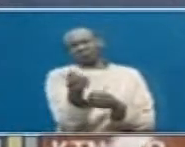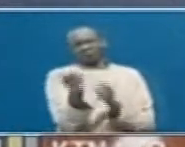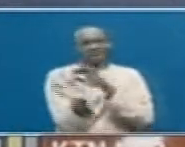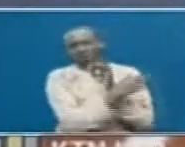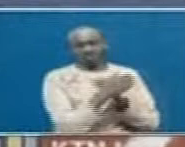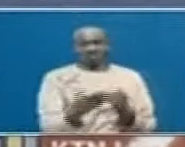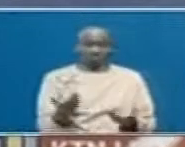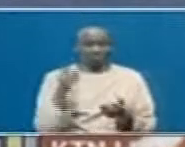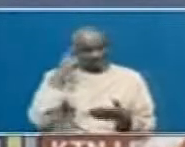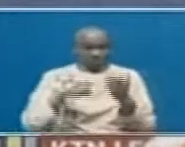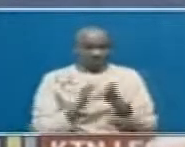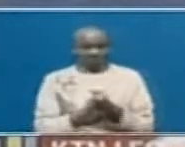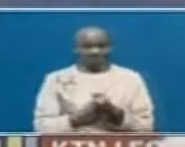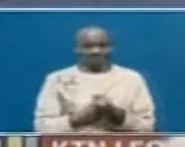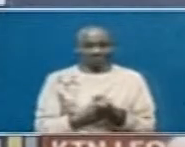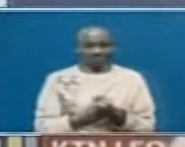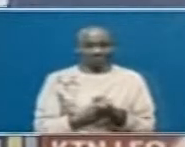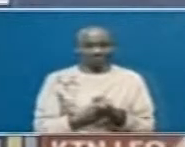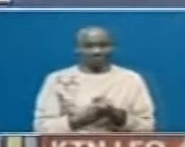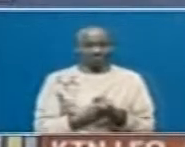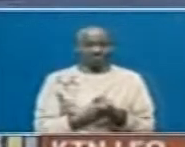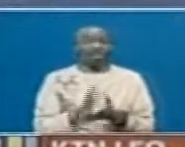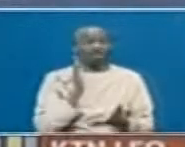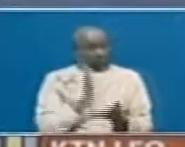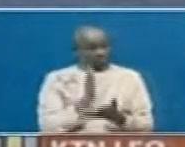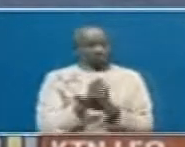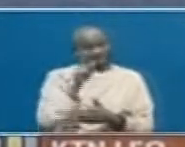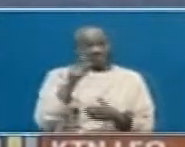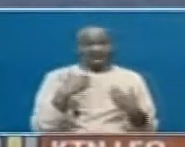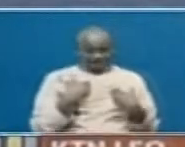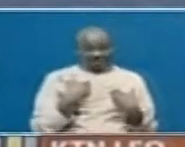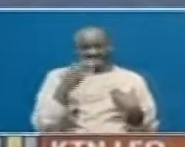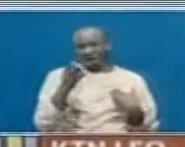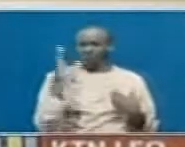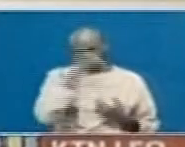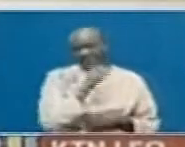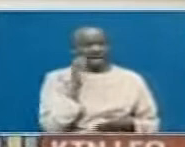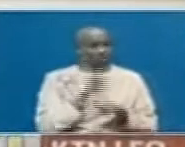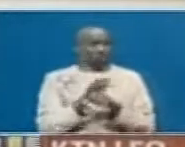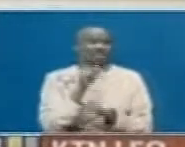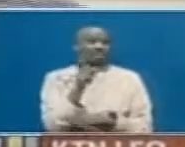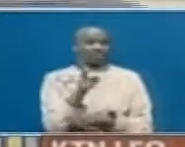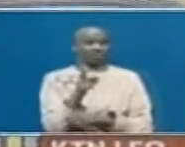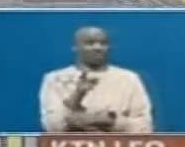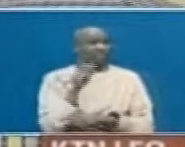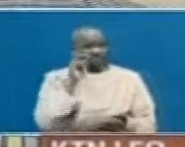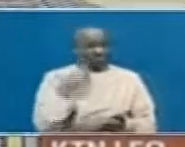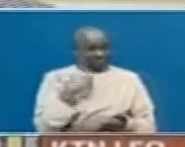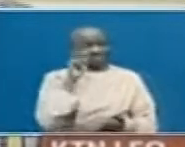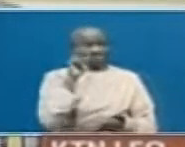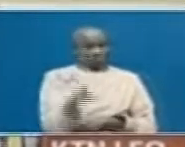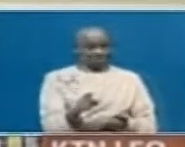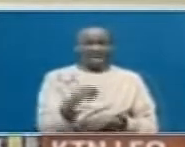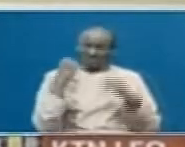runinga. Kweli. Ni kitu ambacho kinakosekana sana. Kwa sababu ninaona